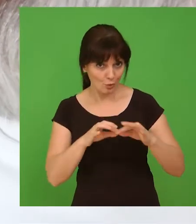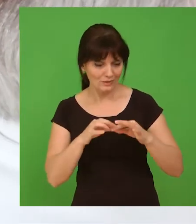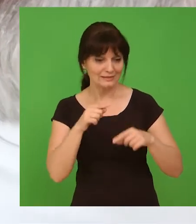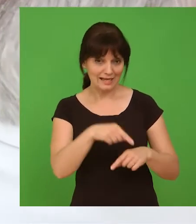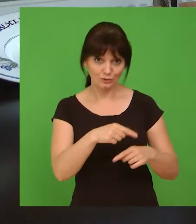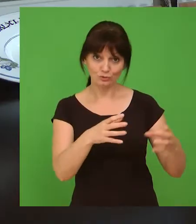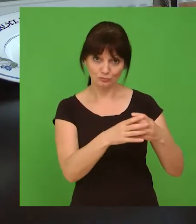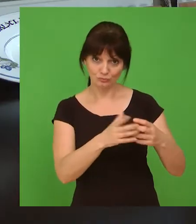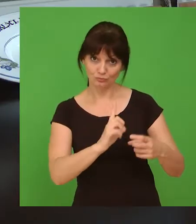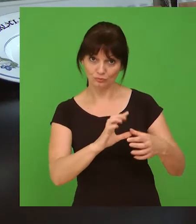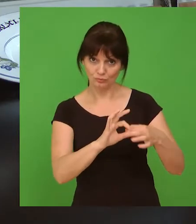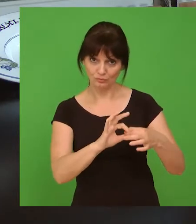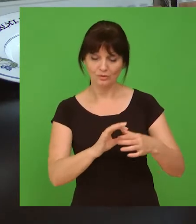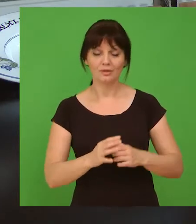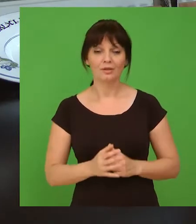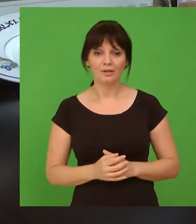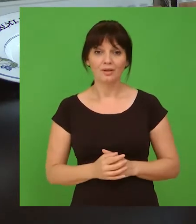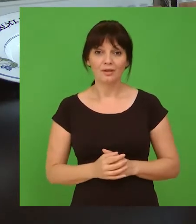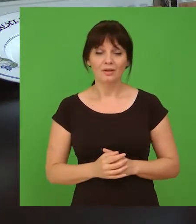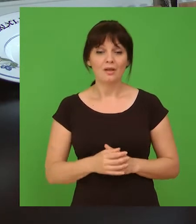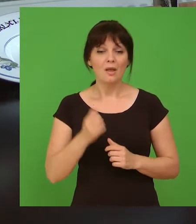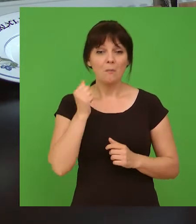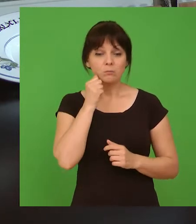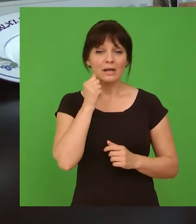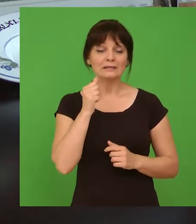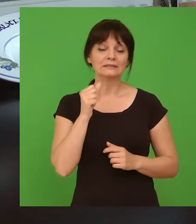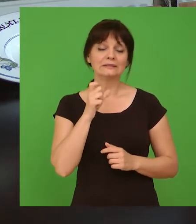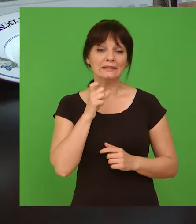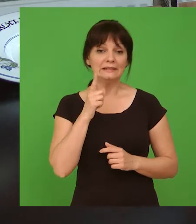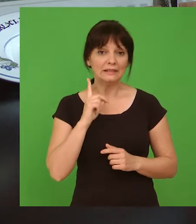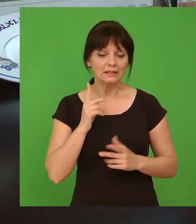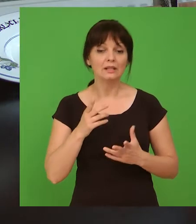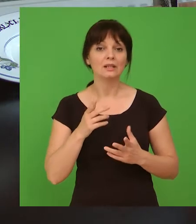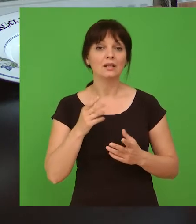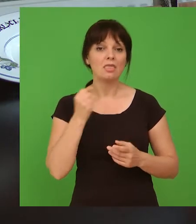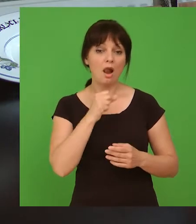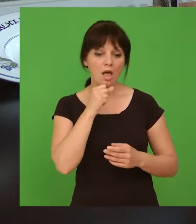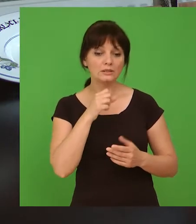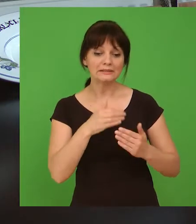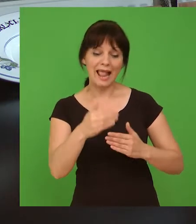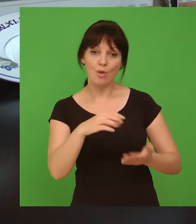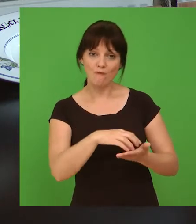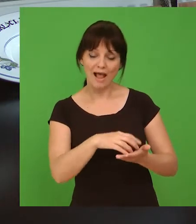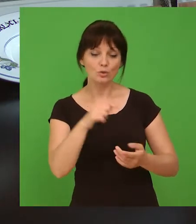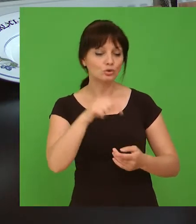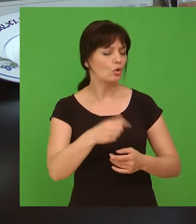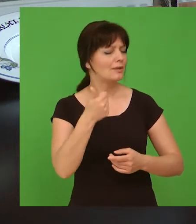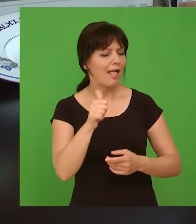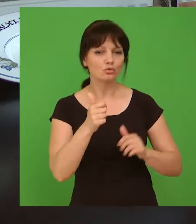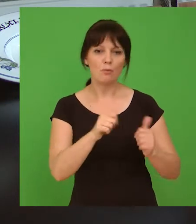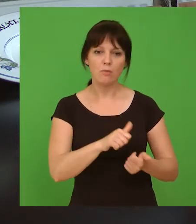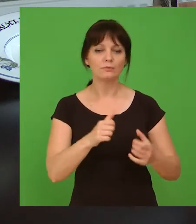dallasi közösség között? McKinney városa, Dallas elővárosa, és ennek a városnak a First Baptist